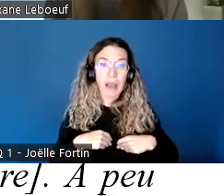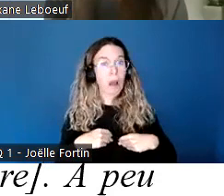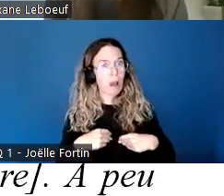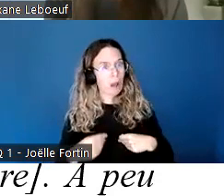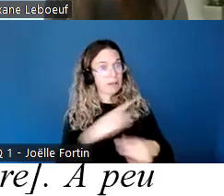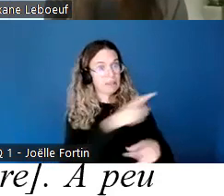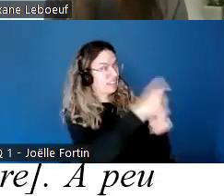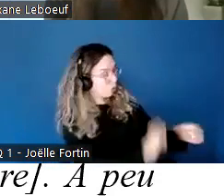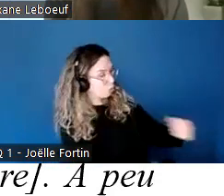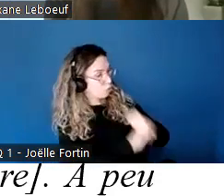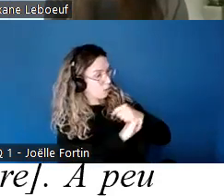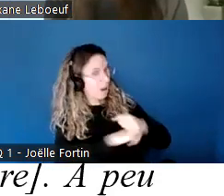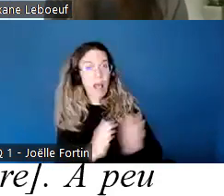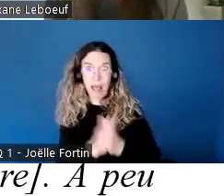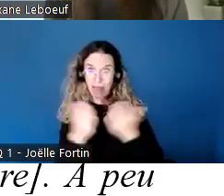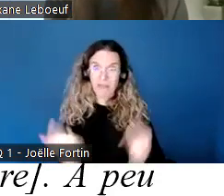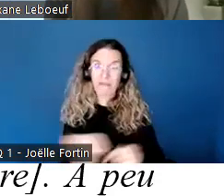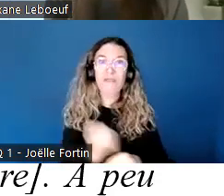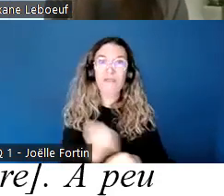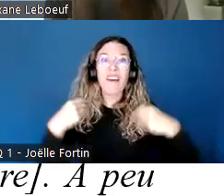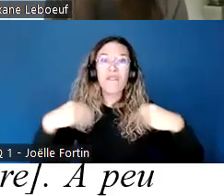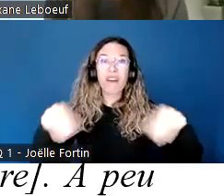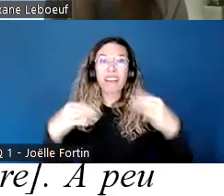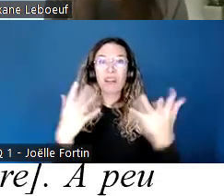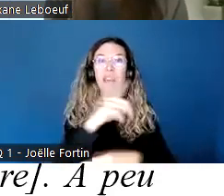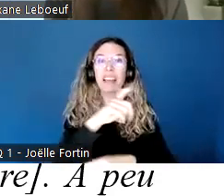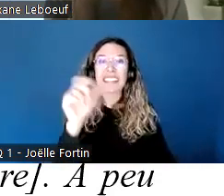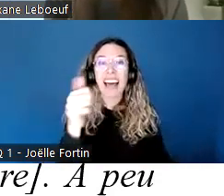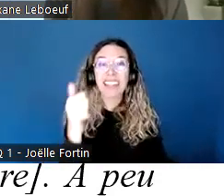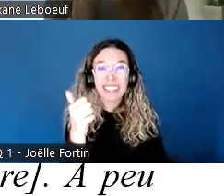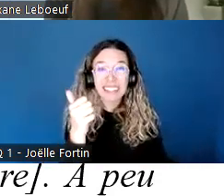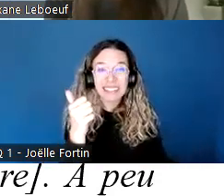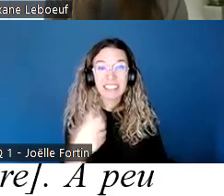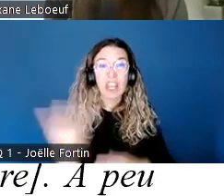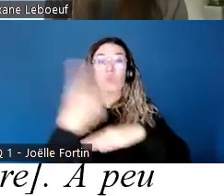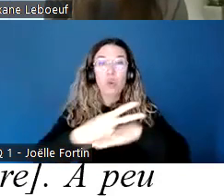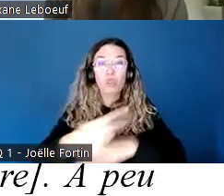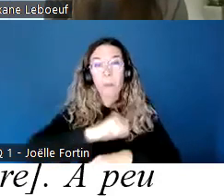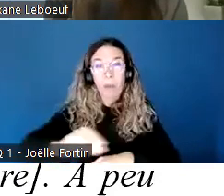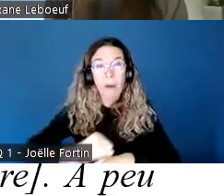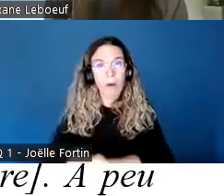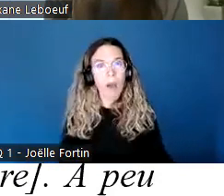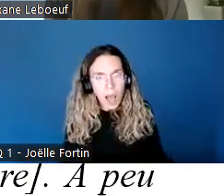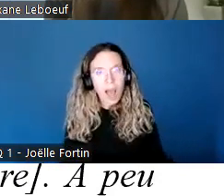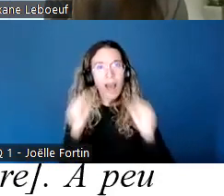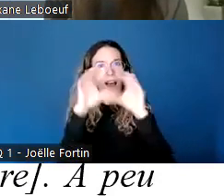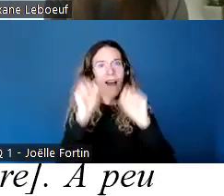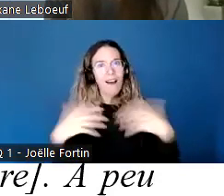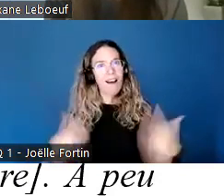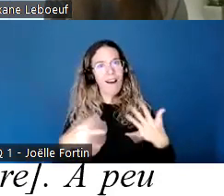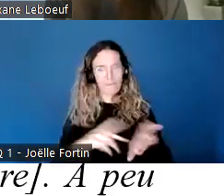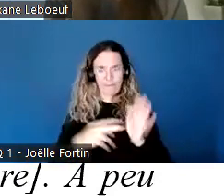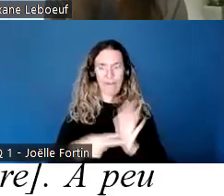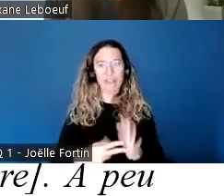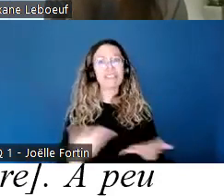de la direction pour produire ce livre. On a vendu 110 copies en 2 jours. Alors, ça vous donne l'idée qu'une